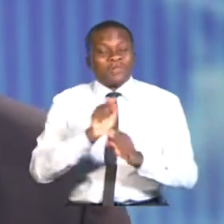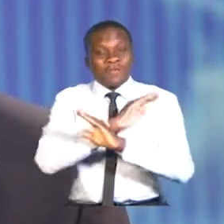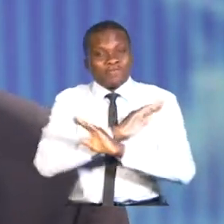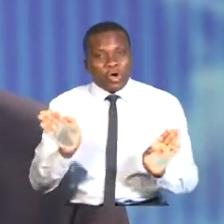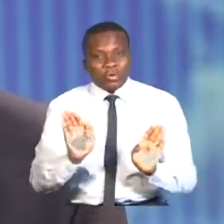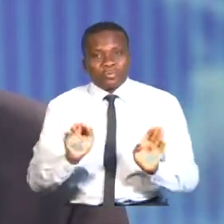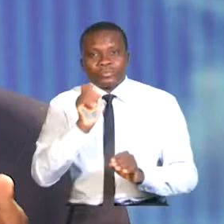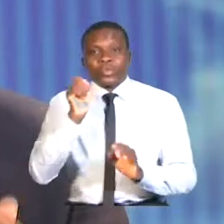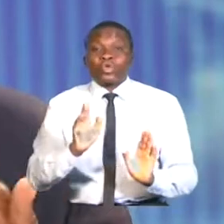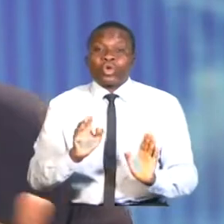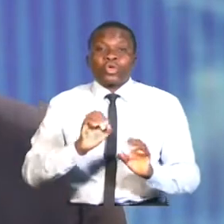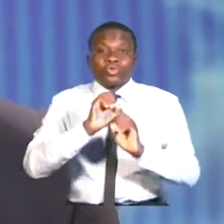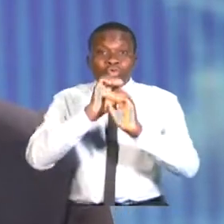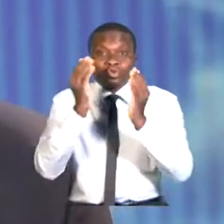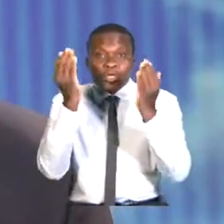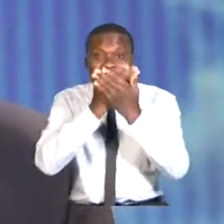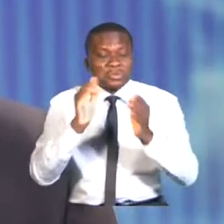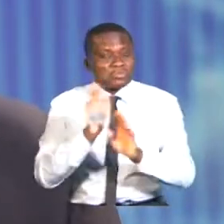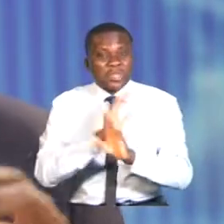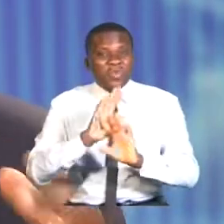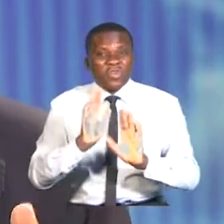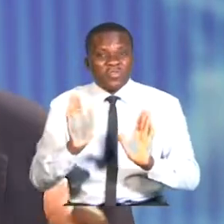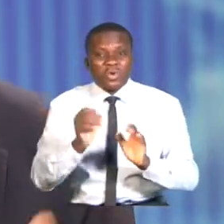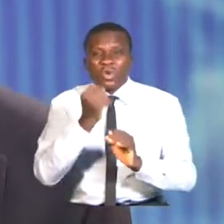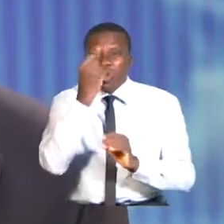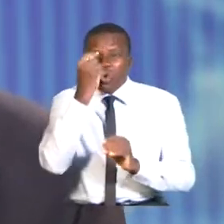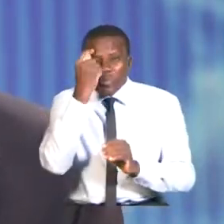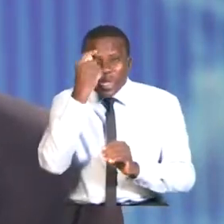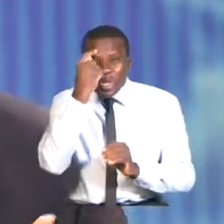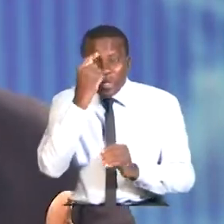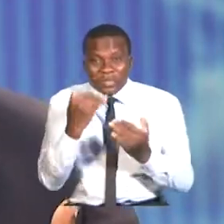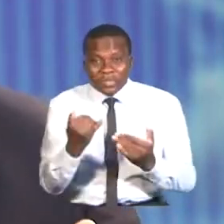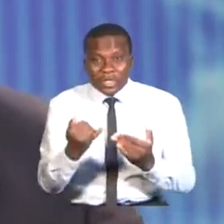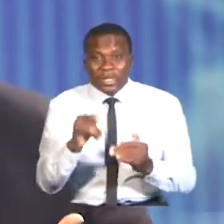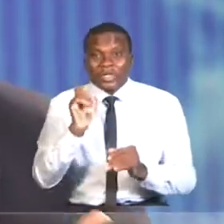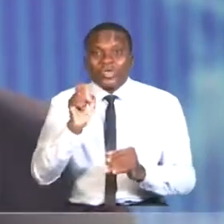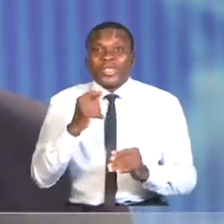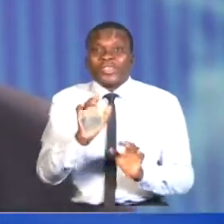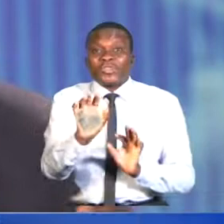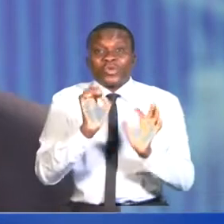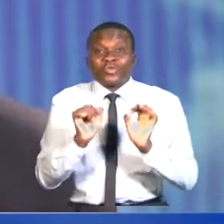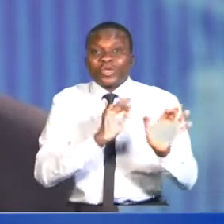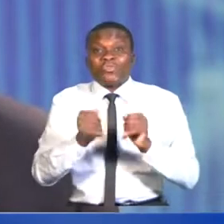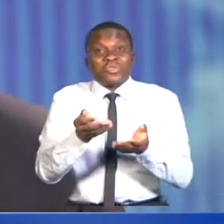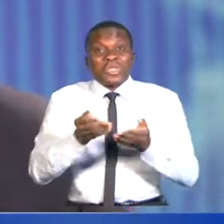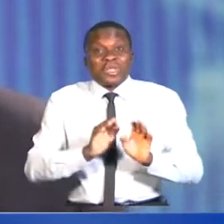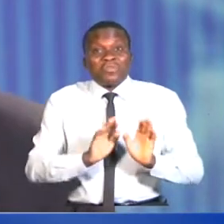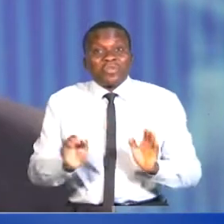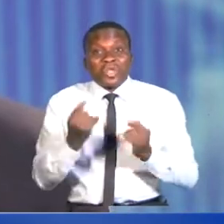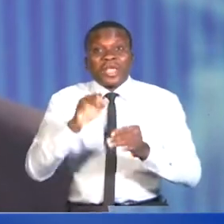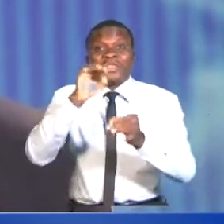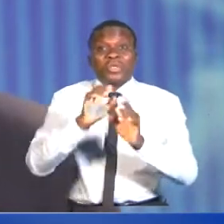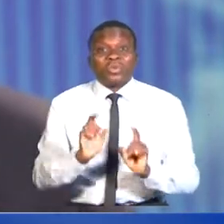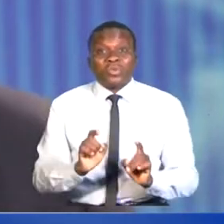donc on a levé tout équivoque pour que les gens ne pensent pas que ils ont le choix de faire qu'ils veulent une fois